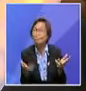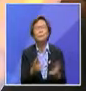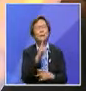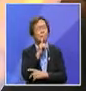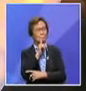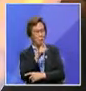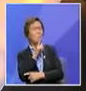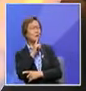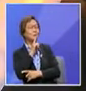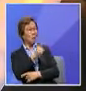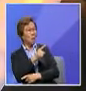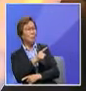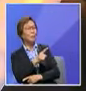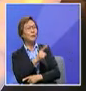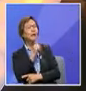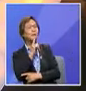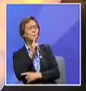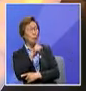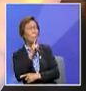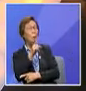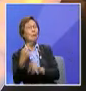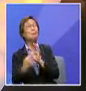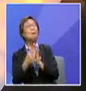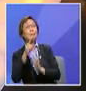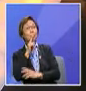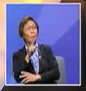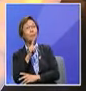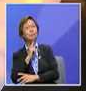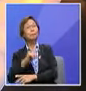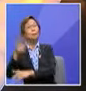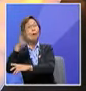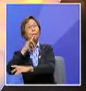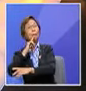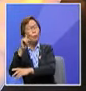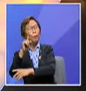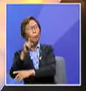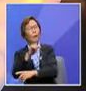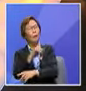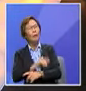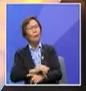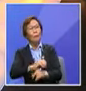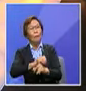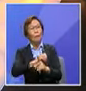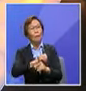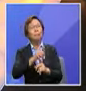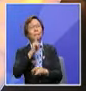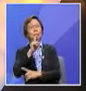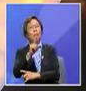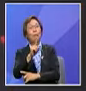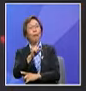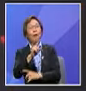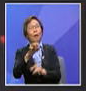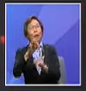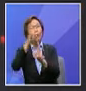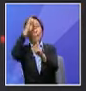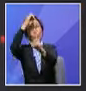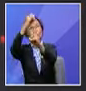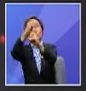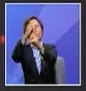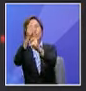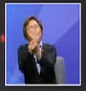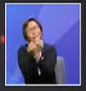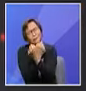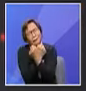ini manifestasi dan aspirasi patriotisme. Saya selalu